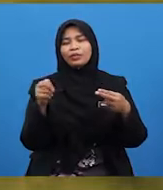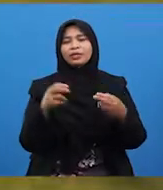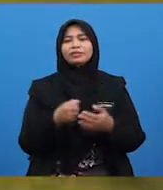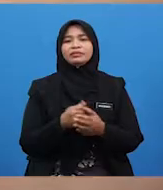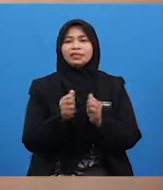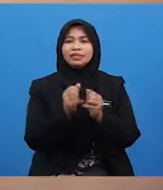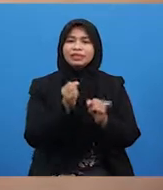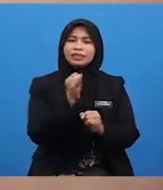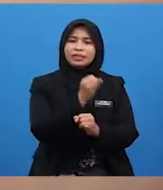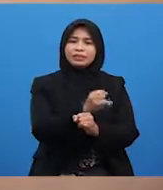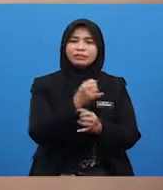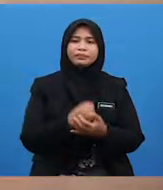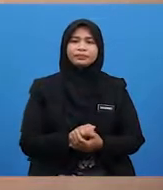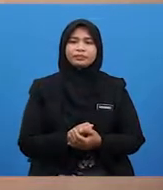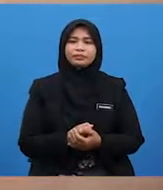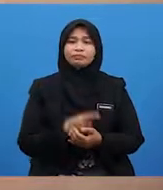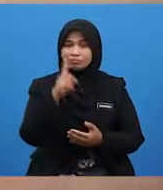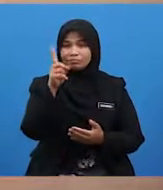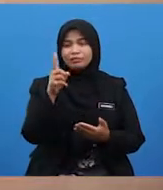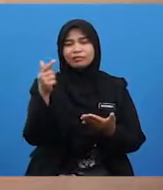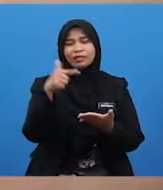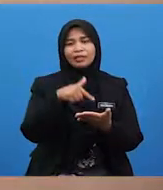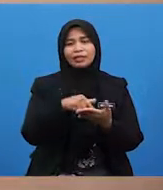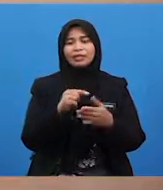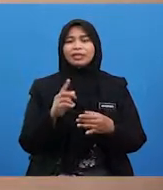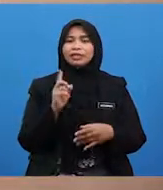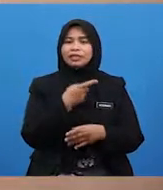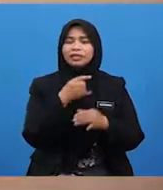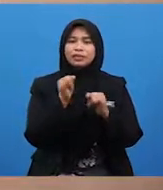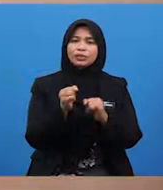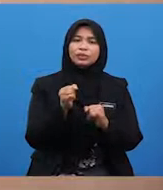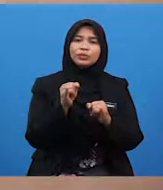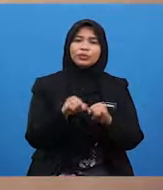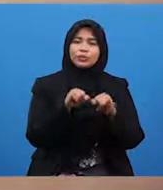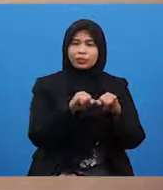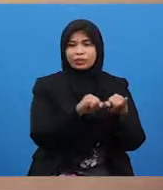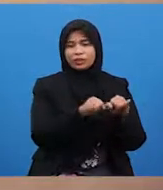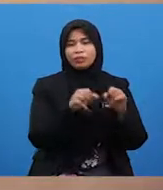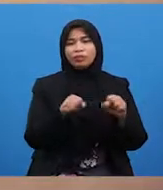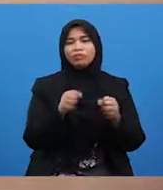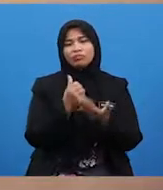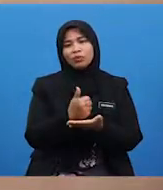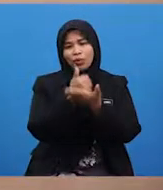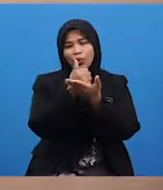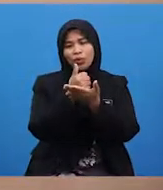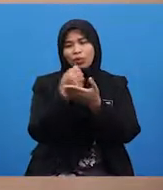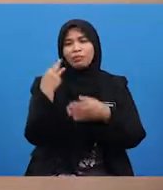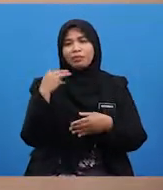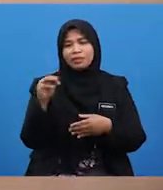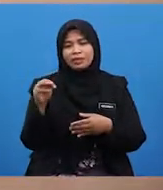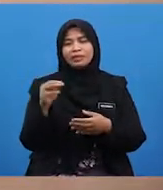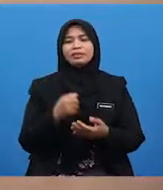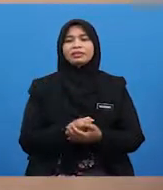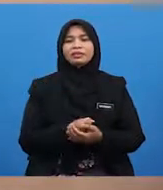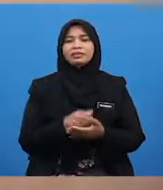lagi? Ya, Cikgu Sasi. Satu lagi. Kita juga patut menolong mereka jika mereka memerlukan. Ia juga